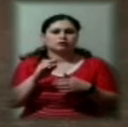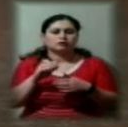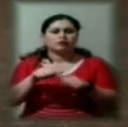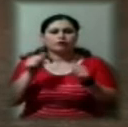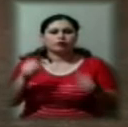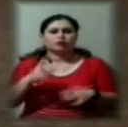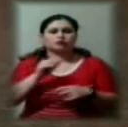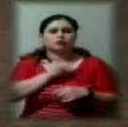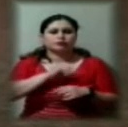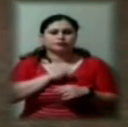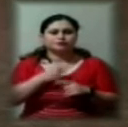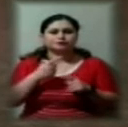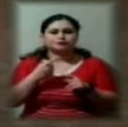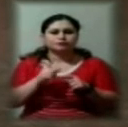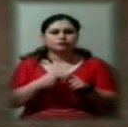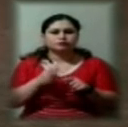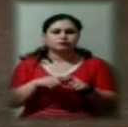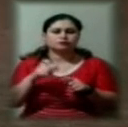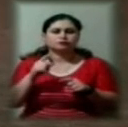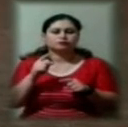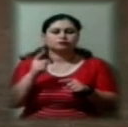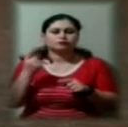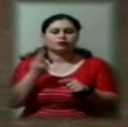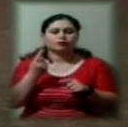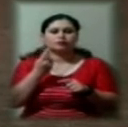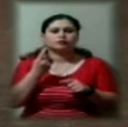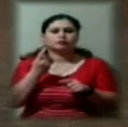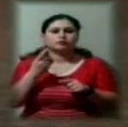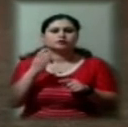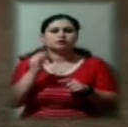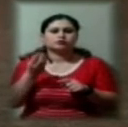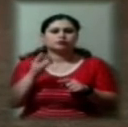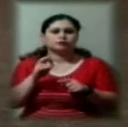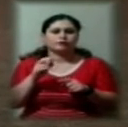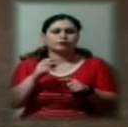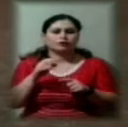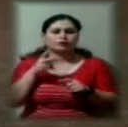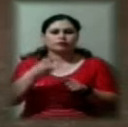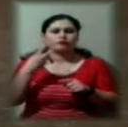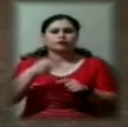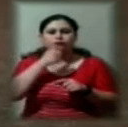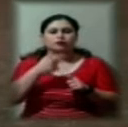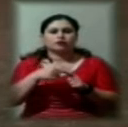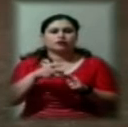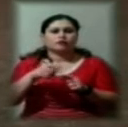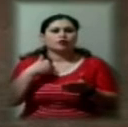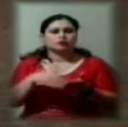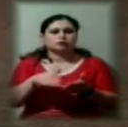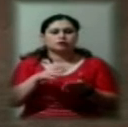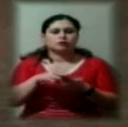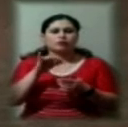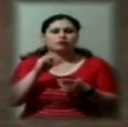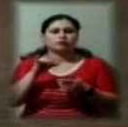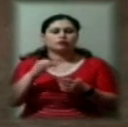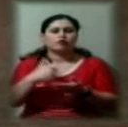Тому що на 1 січня 2020 року нам відмовили поликлиніки в обслуговуванні наших